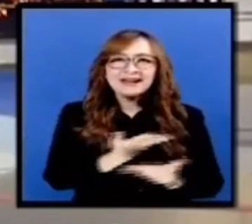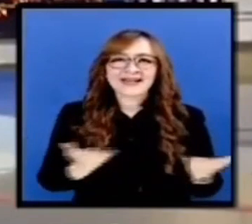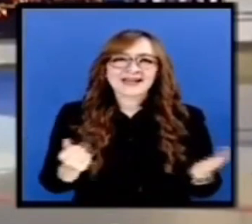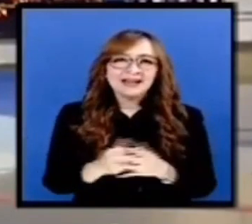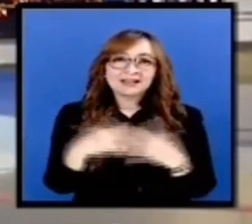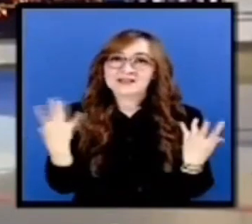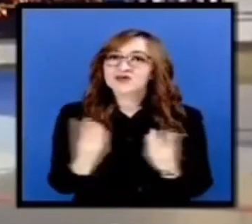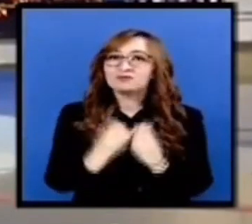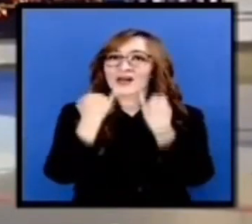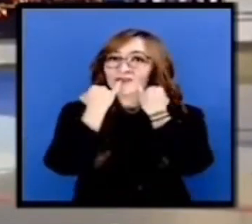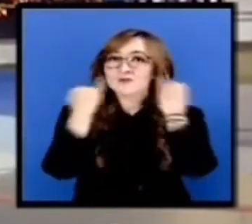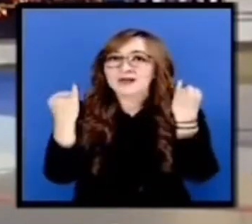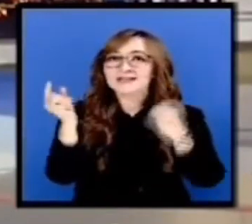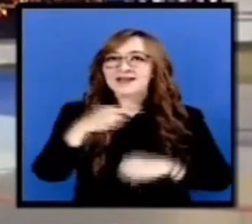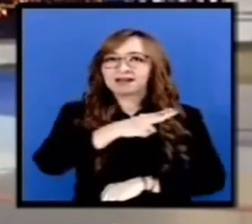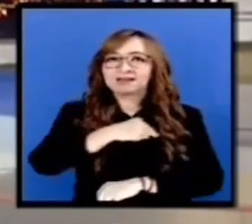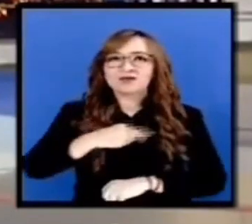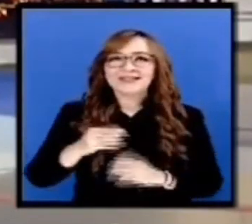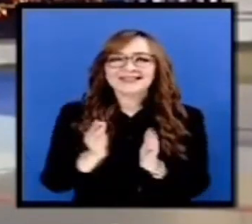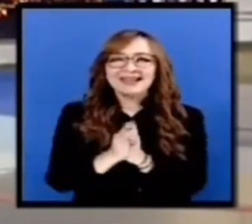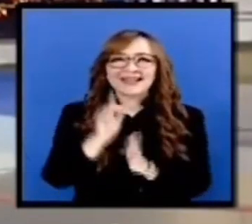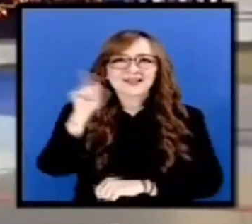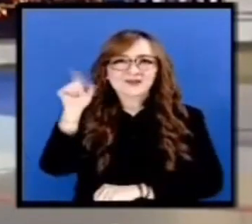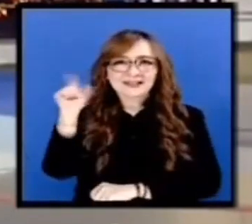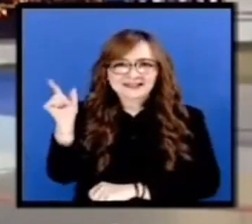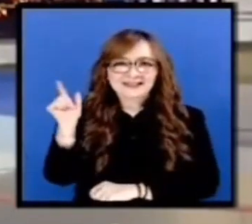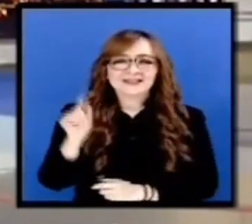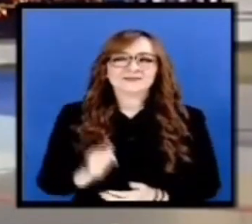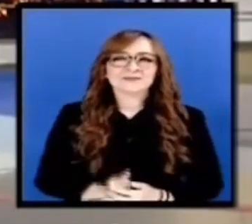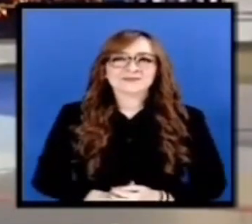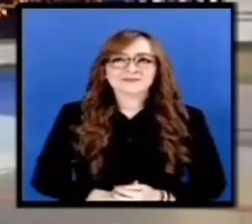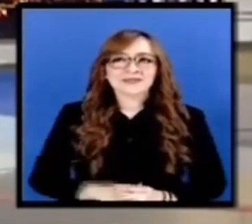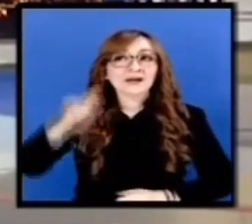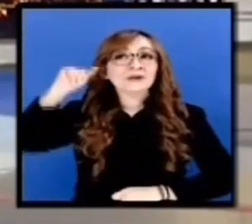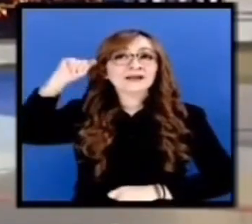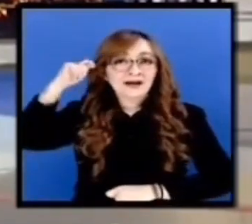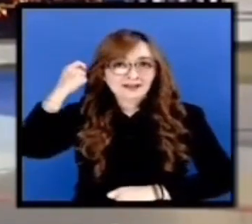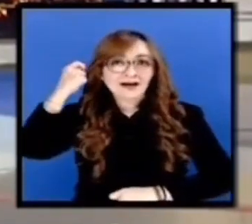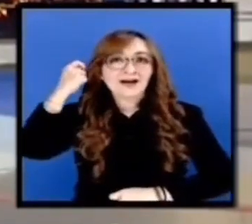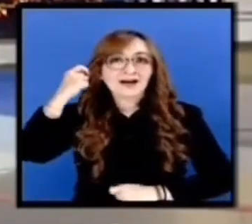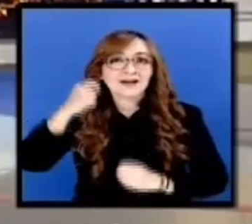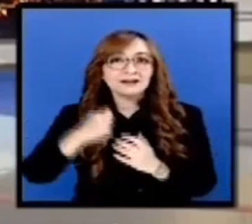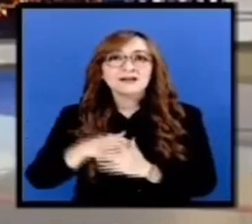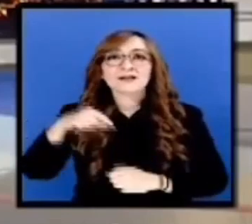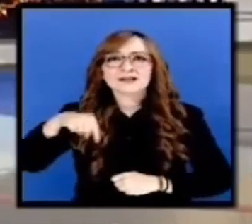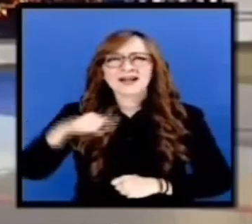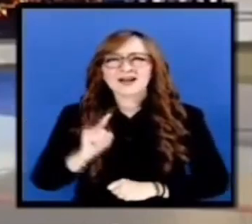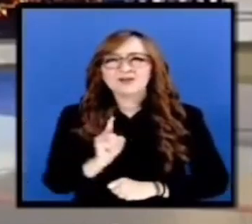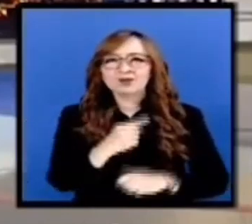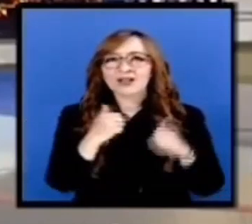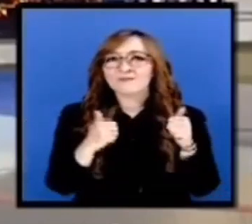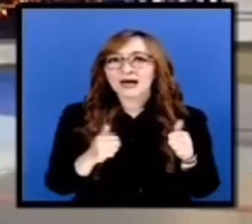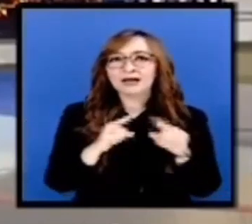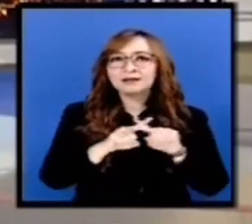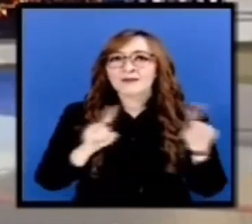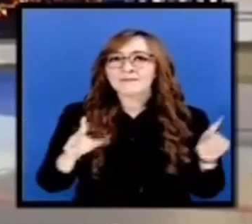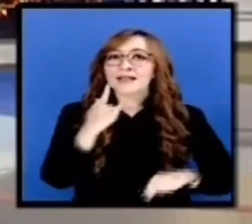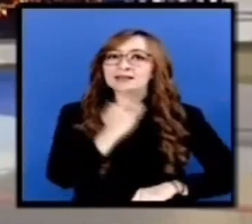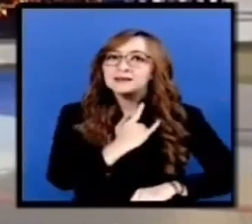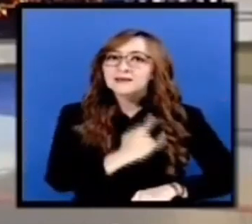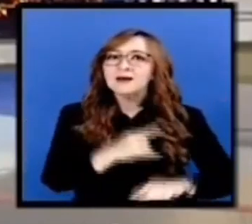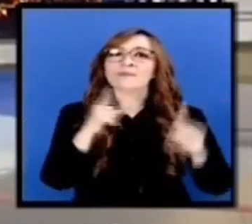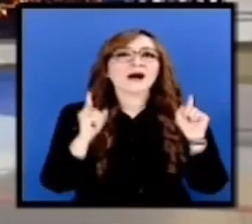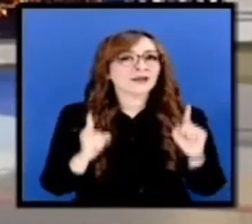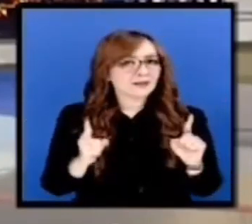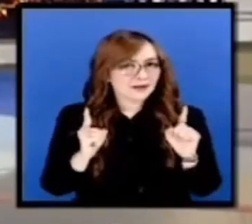informasi terkini dan terlengkap dari tanah air dan juga dari mancanegara. Dan kembali kami ingatkan pemirsa, situasi memang terus membaik namun kita tetap harus